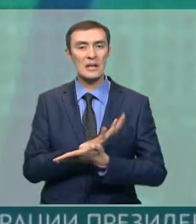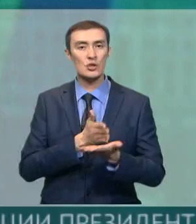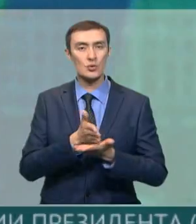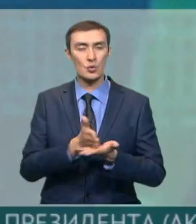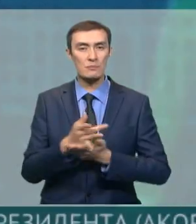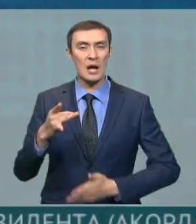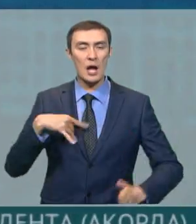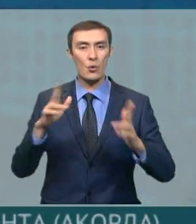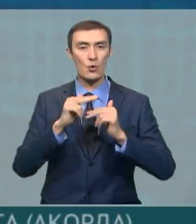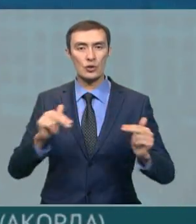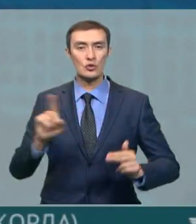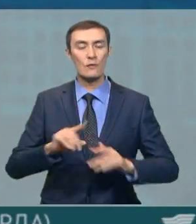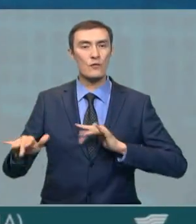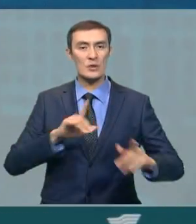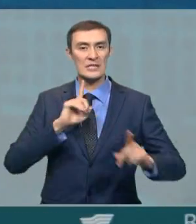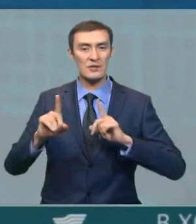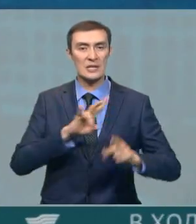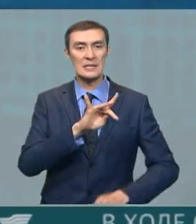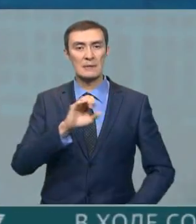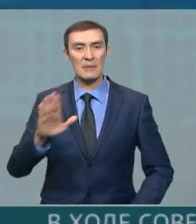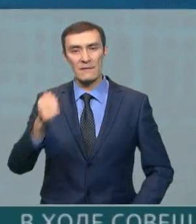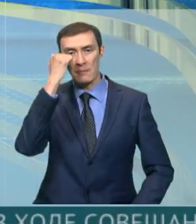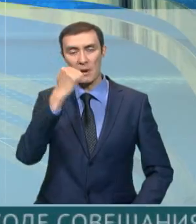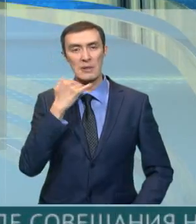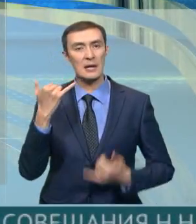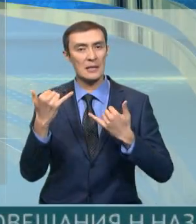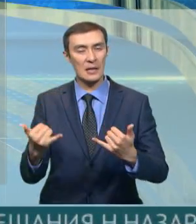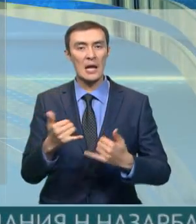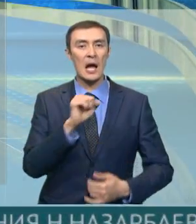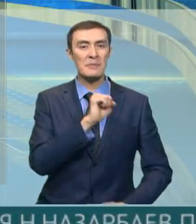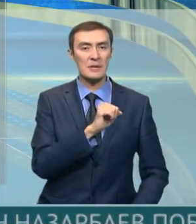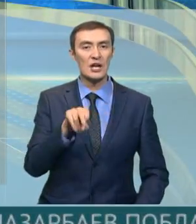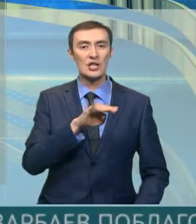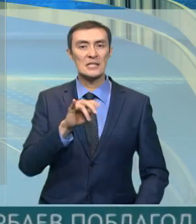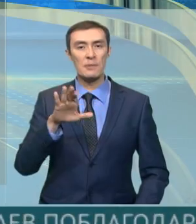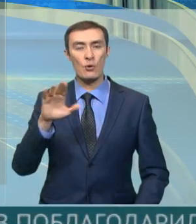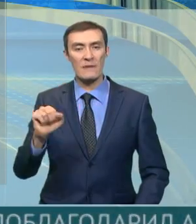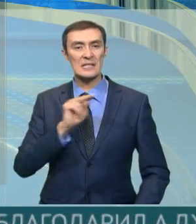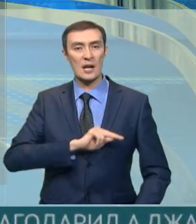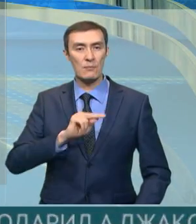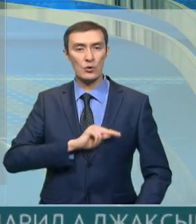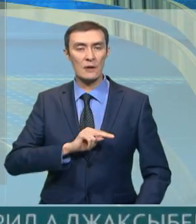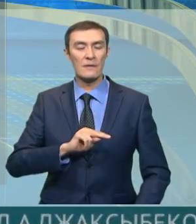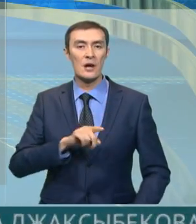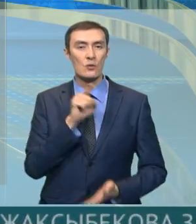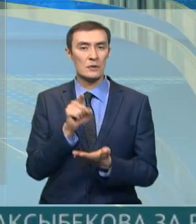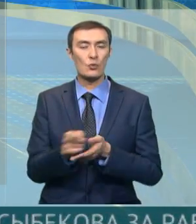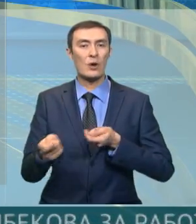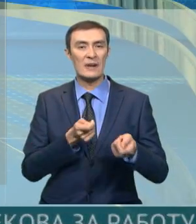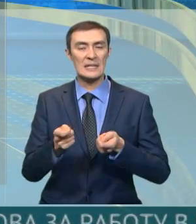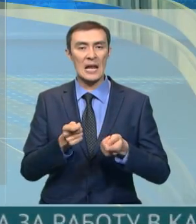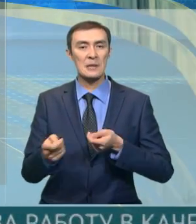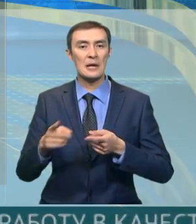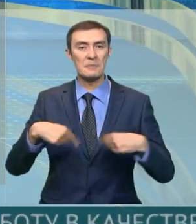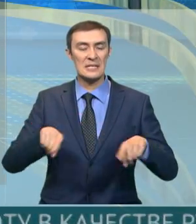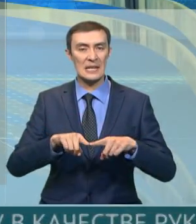«Акорды». Отмечается, что в ходе совещания Нурсултан Назарбаев поблагодарил Адильбека Джексебекова за работу в качестве руководителя